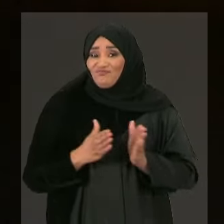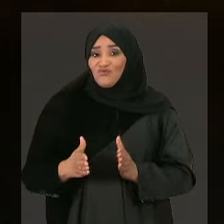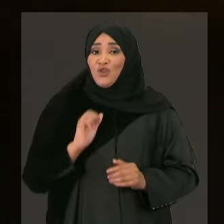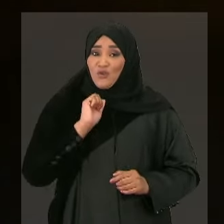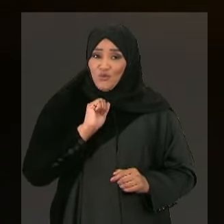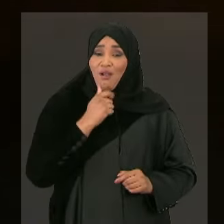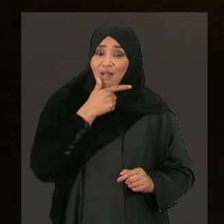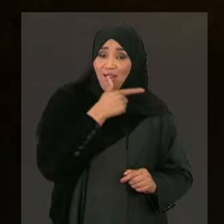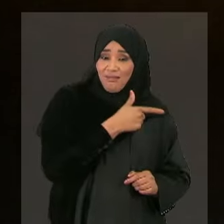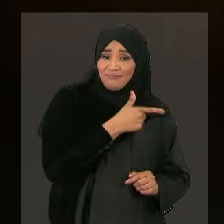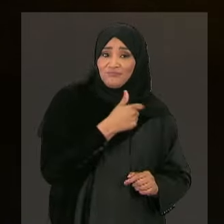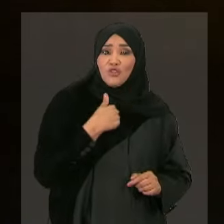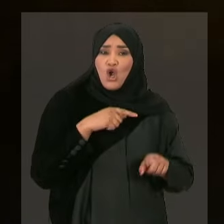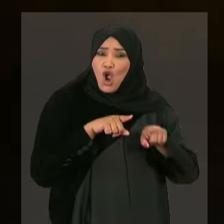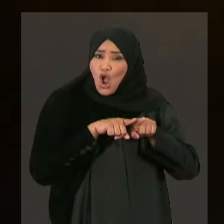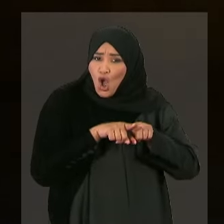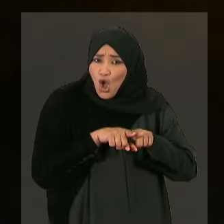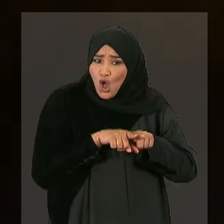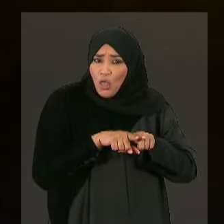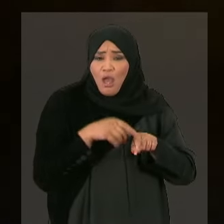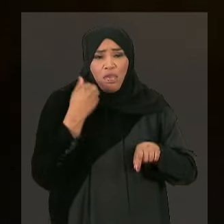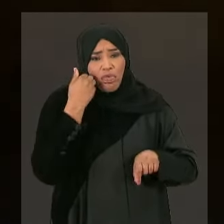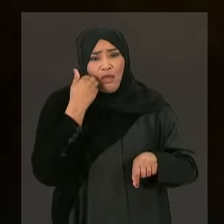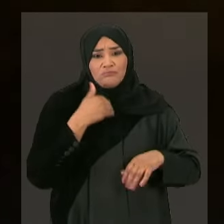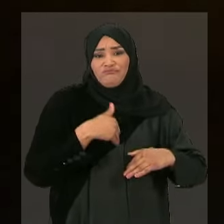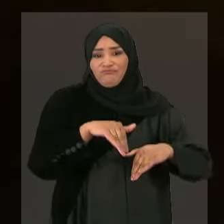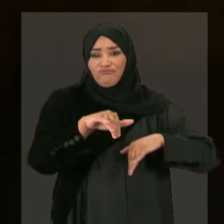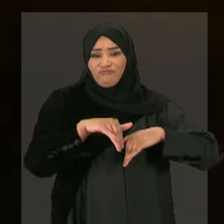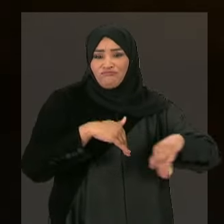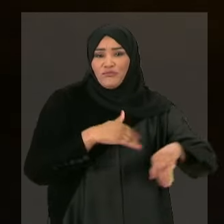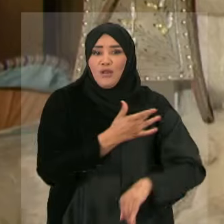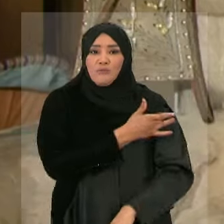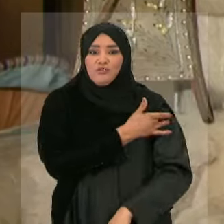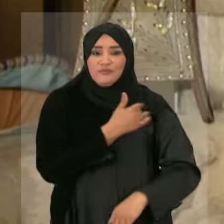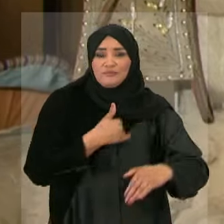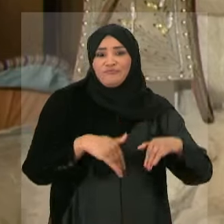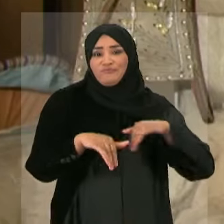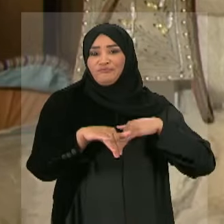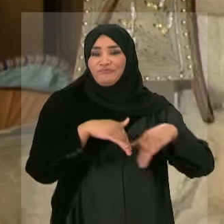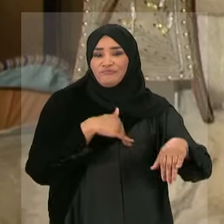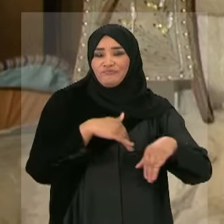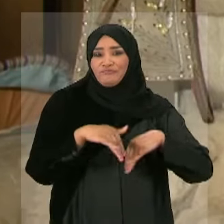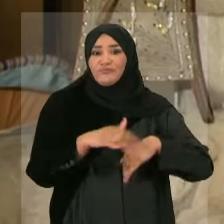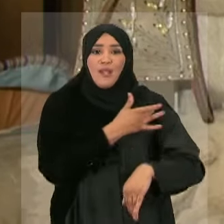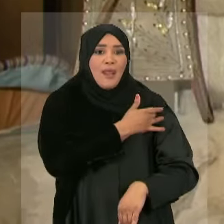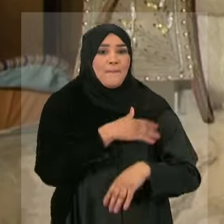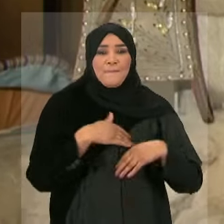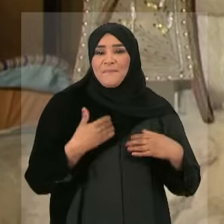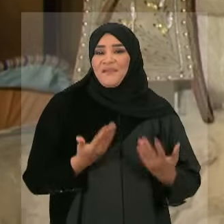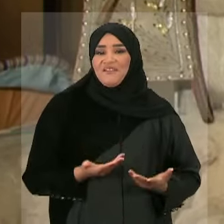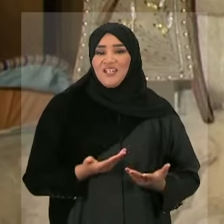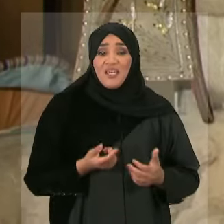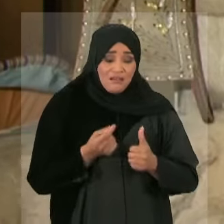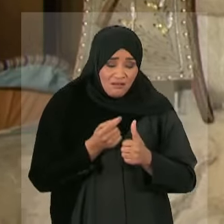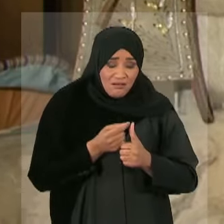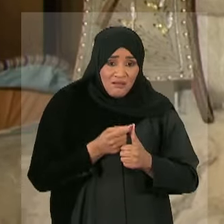والوجع طول كتير، وتروح على المستشفى وترجع من المستشفى وتتعالج وما فيش حل للموضوع. وقتها كان طلع بالآخر كان